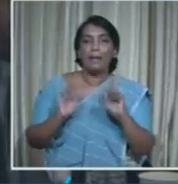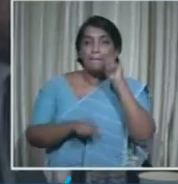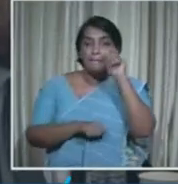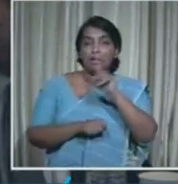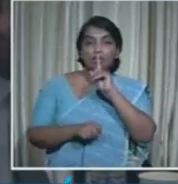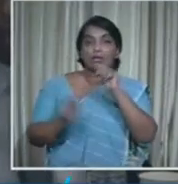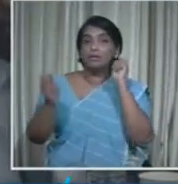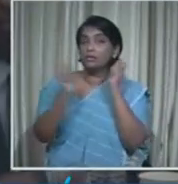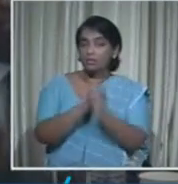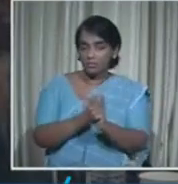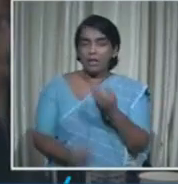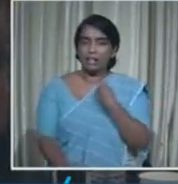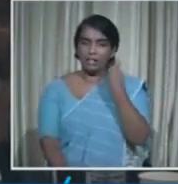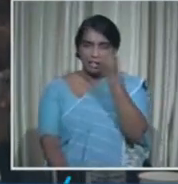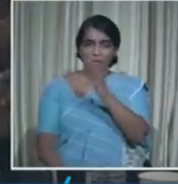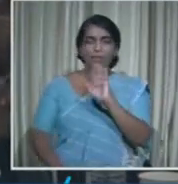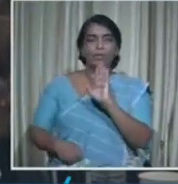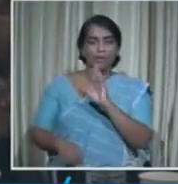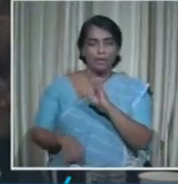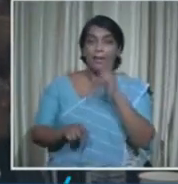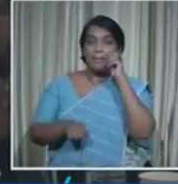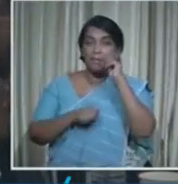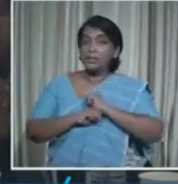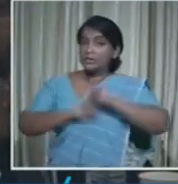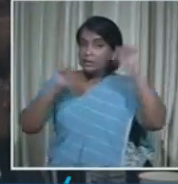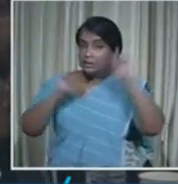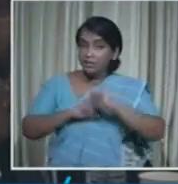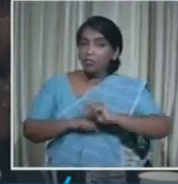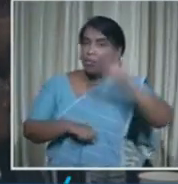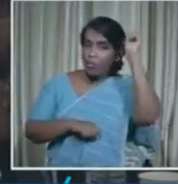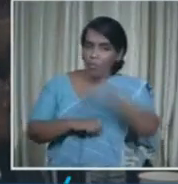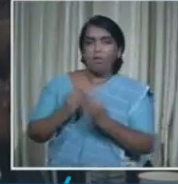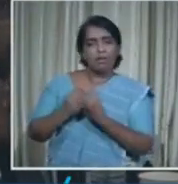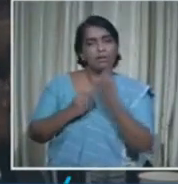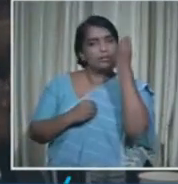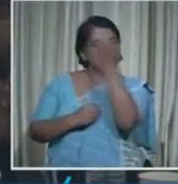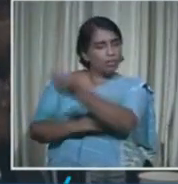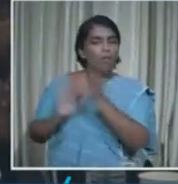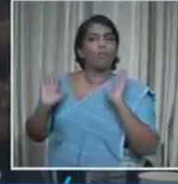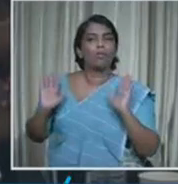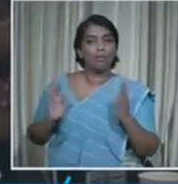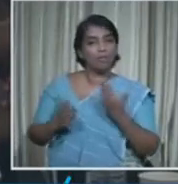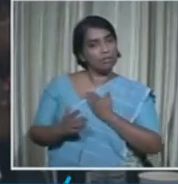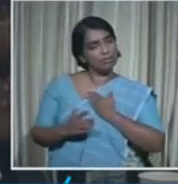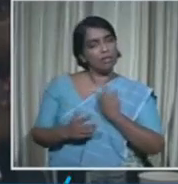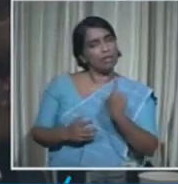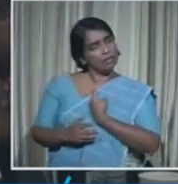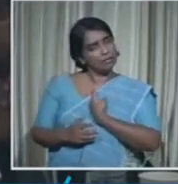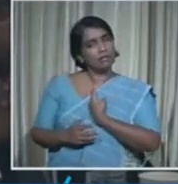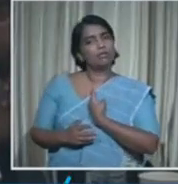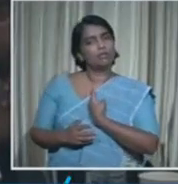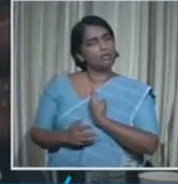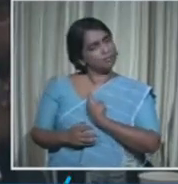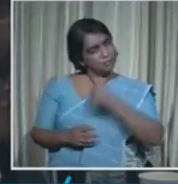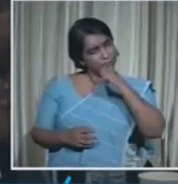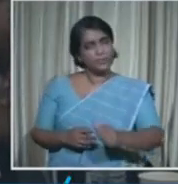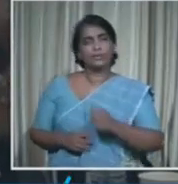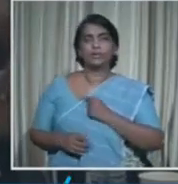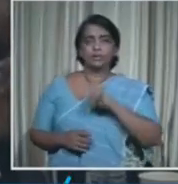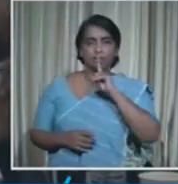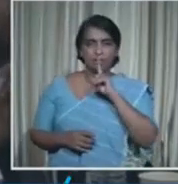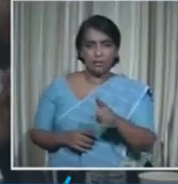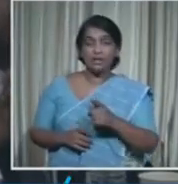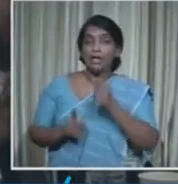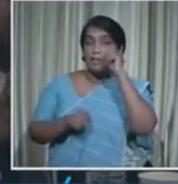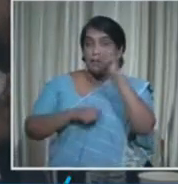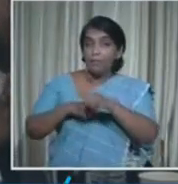වෙනස අනිවාර්යෙන් ලැබෙන්න ඕනේ ජනතා අරගලයට ජයග්‍රහණයක් ලැබෙන්න ඕනේ මම තනියෙන්ම එක හෙලා කියා සිටිනවා